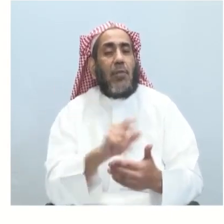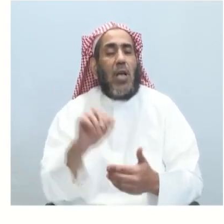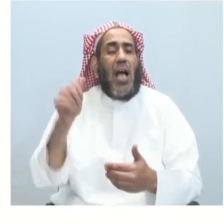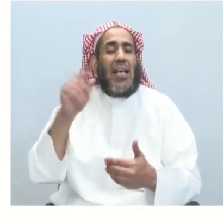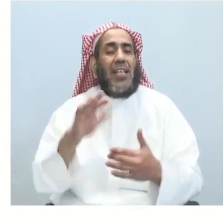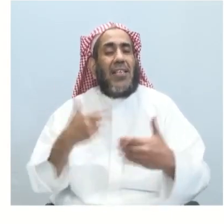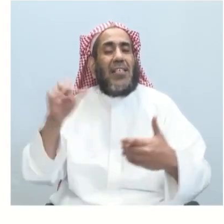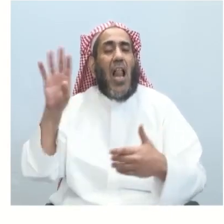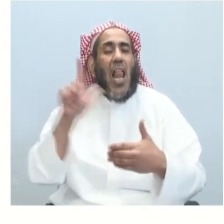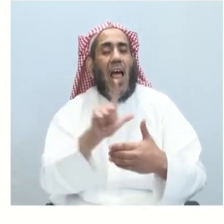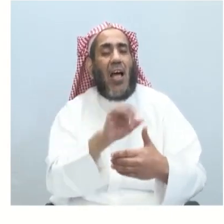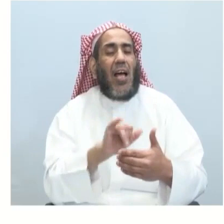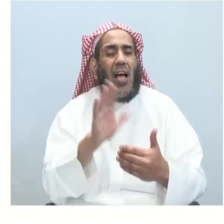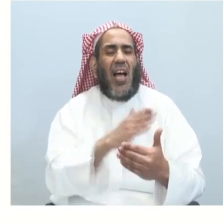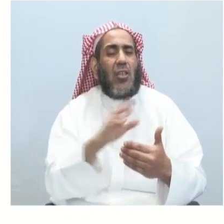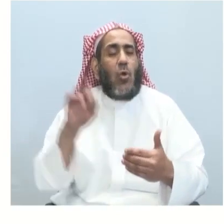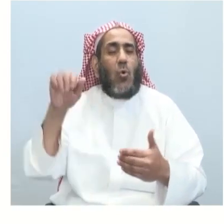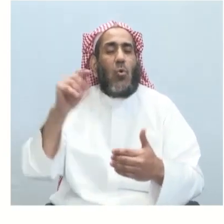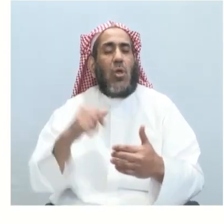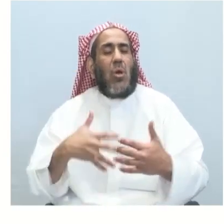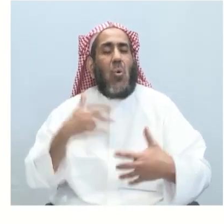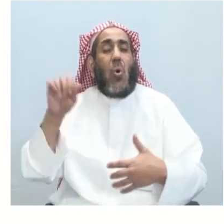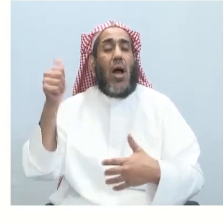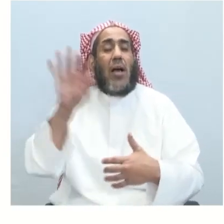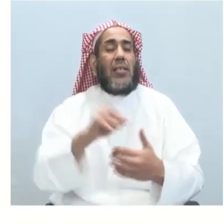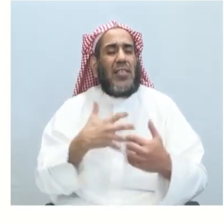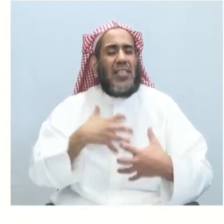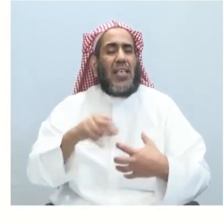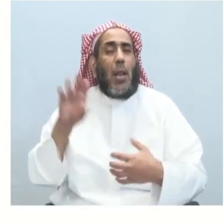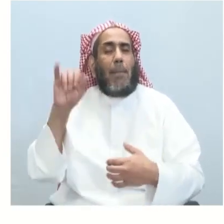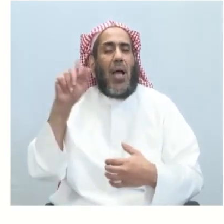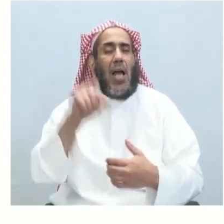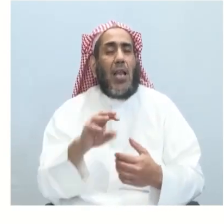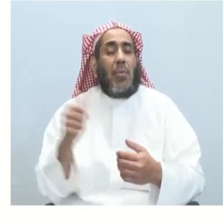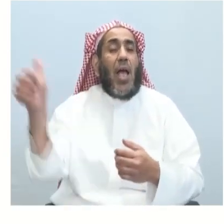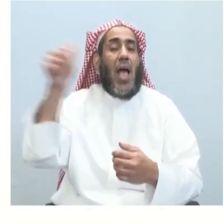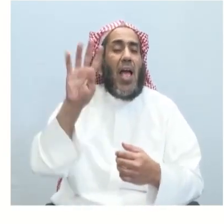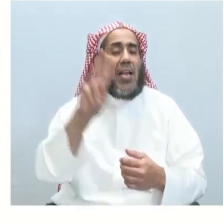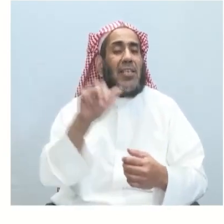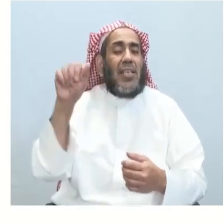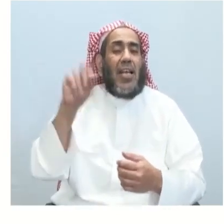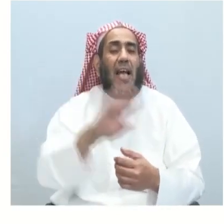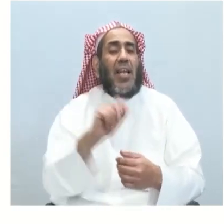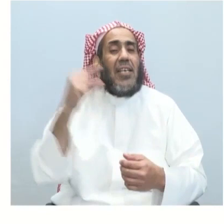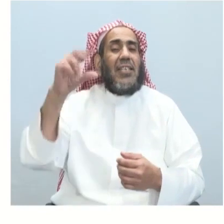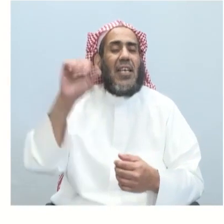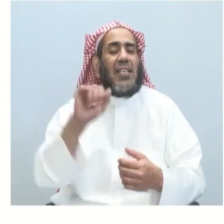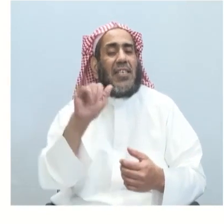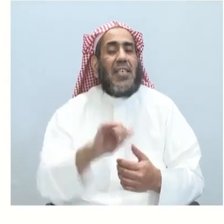اتسلى عن الحظوظ واسى لمحل من ال سان درسي